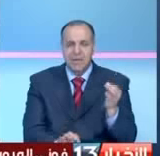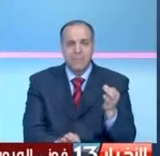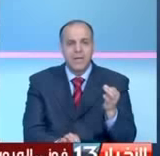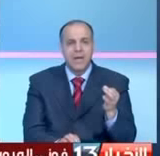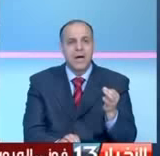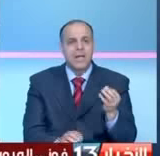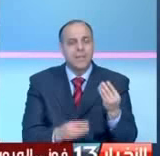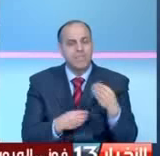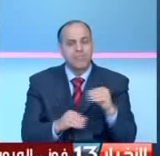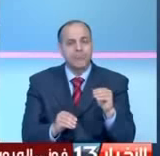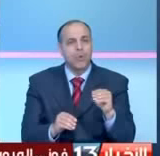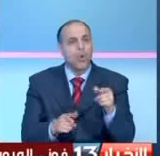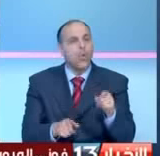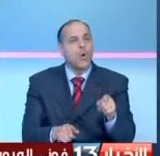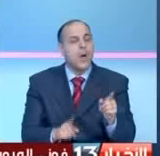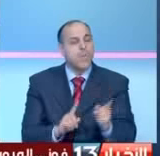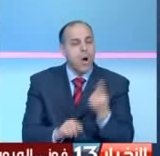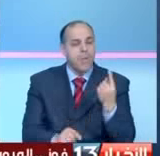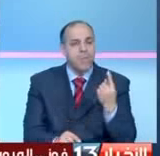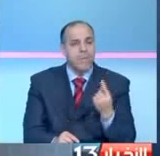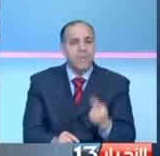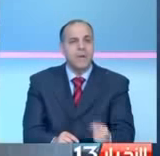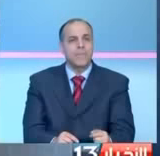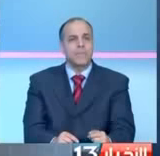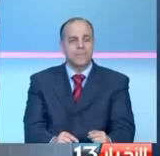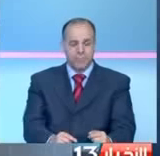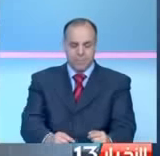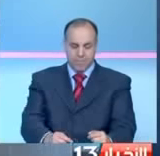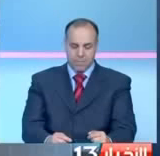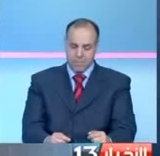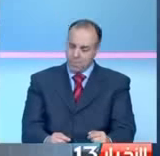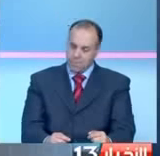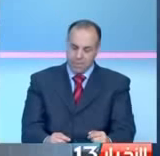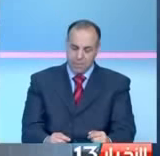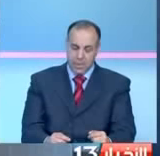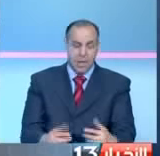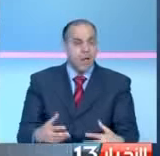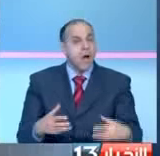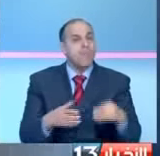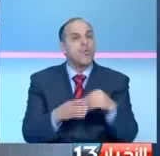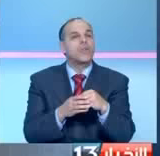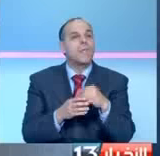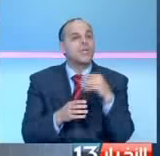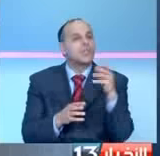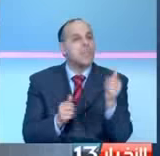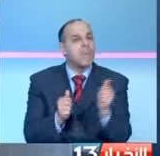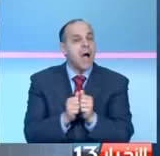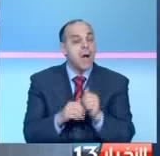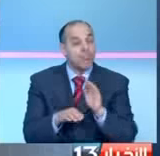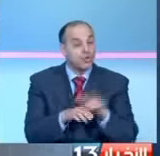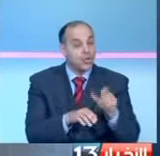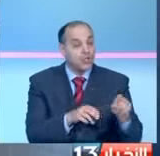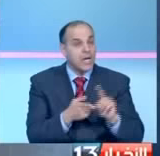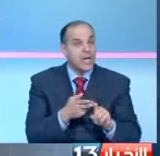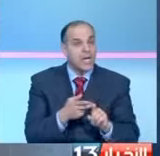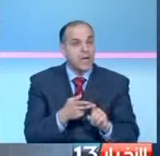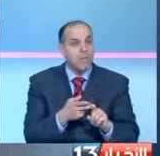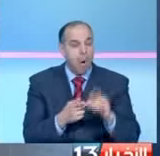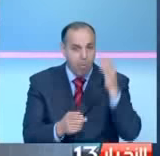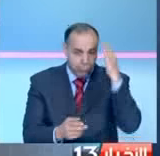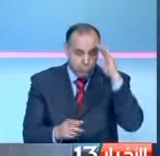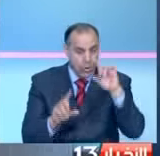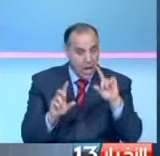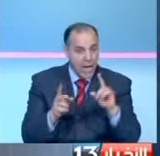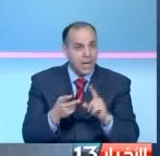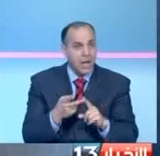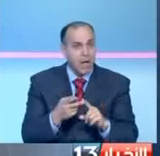التسويق، والتسويق اليوم مهم جدا، التسويق يلزم يكون مندمج مع المستشارين مع أهل الأعلام